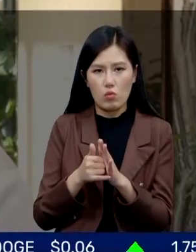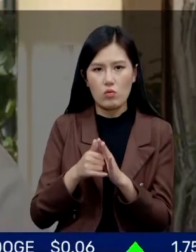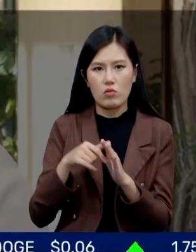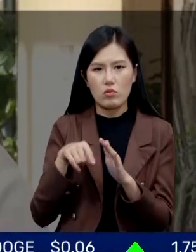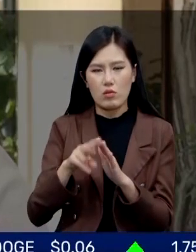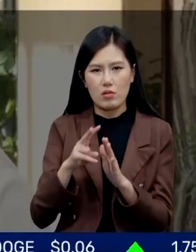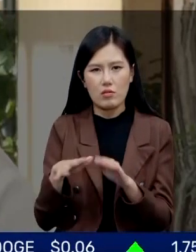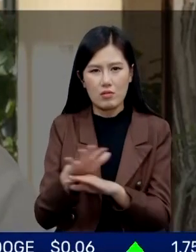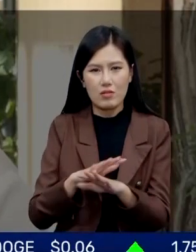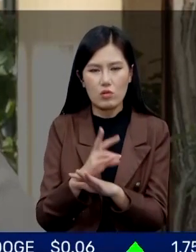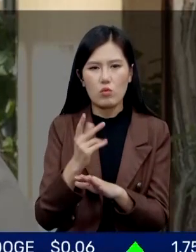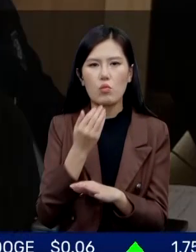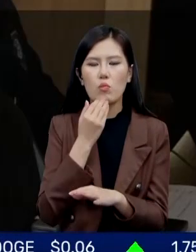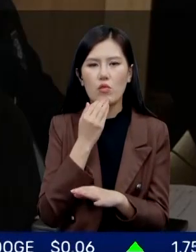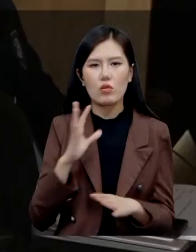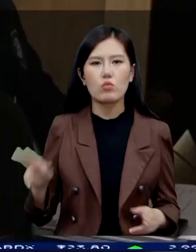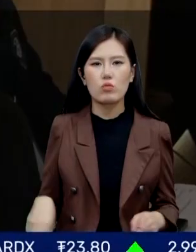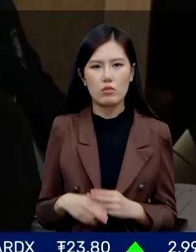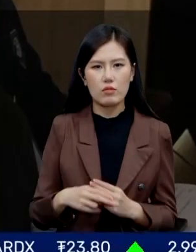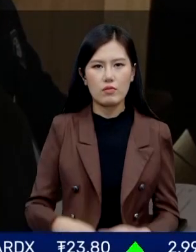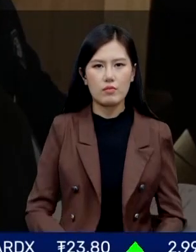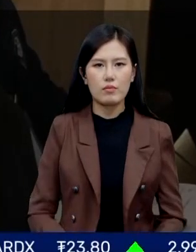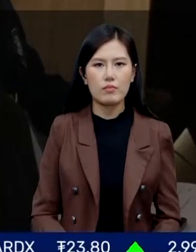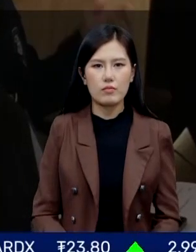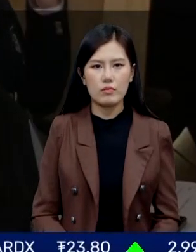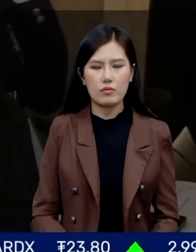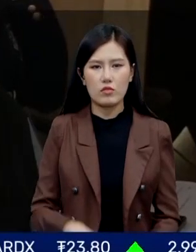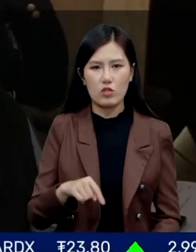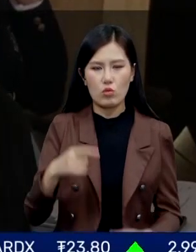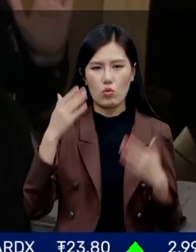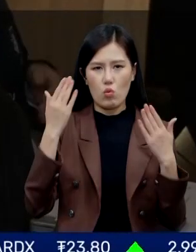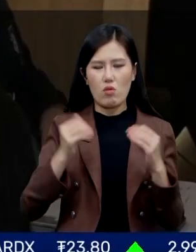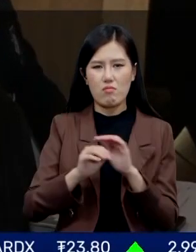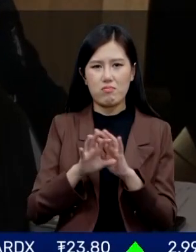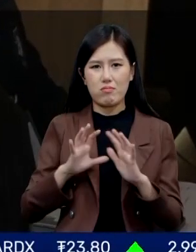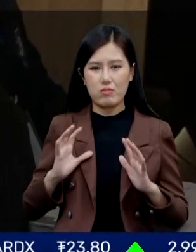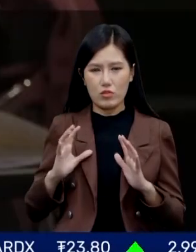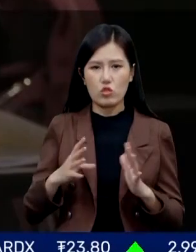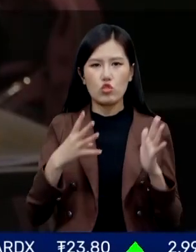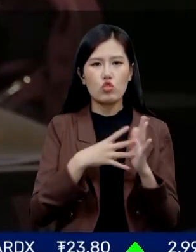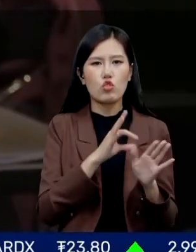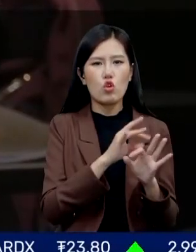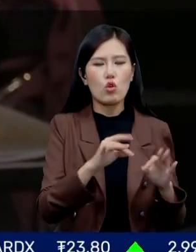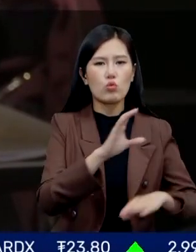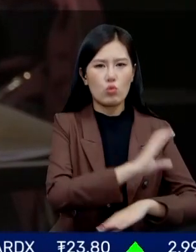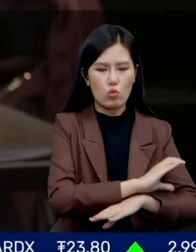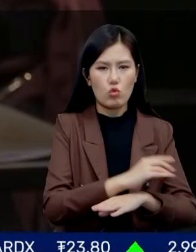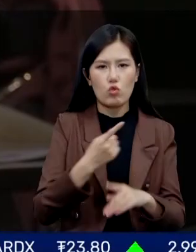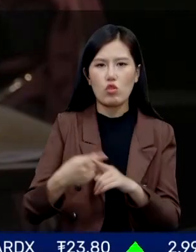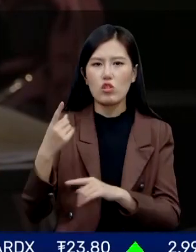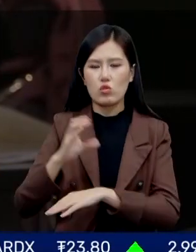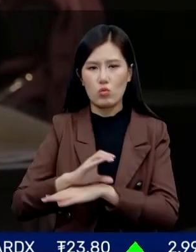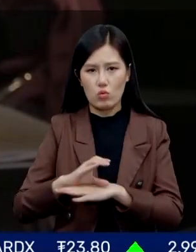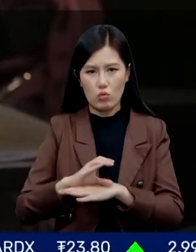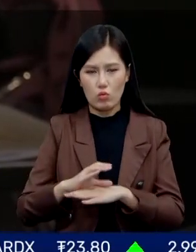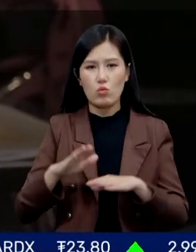бага байсан гэсэн гэдэг итгэлтэн төрсэн. Энэ эрдэм шинжилгээний хурлд нийслэлийн 9 сургууль, хөдөө орон нутгийн 1 сургуулийн нийт 14